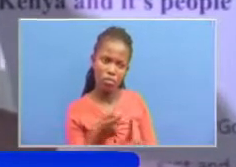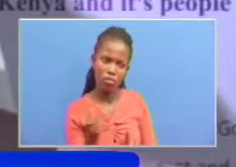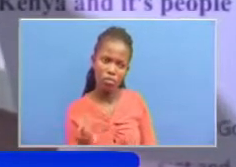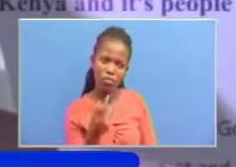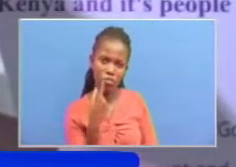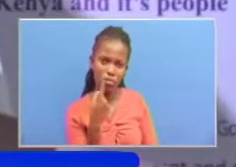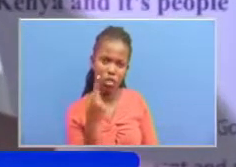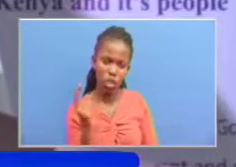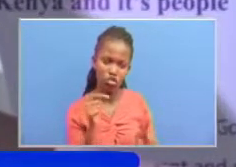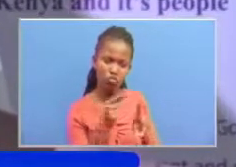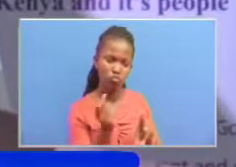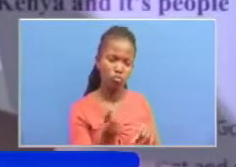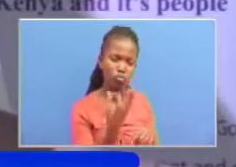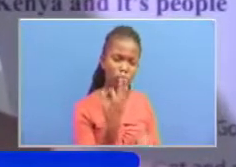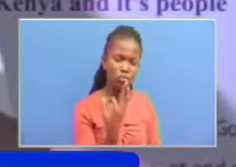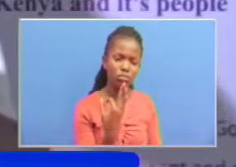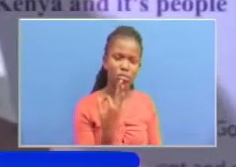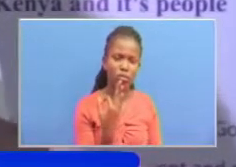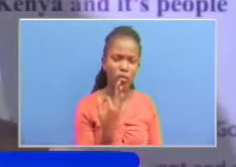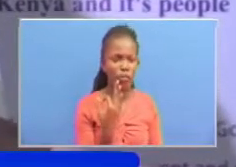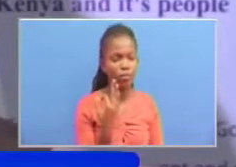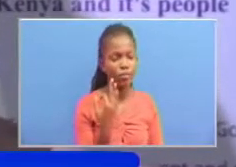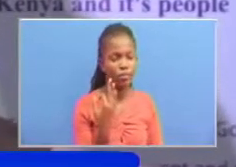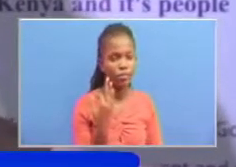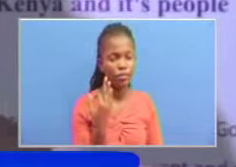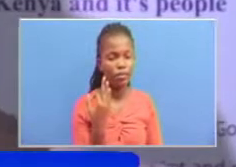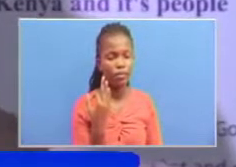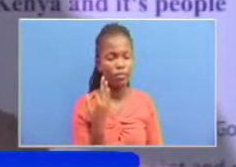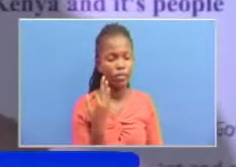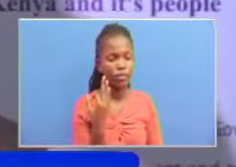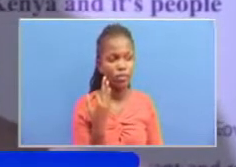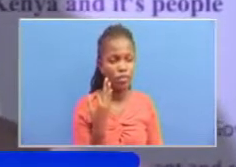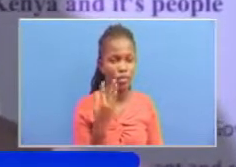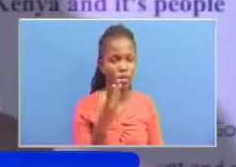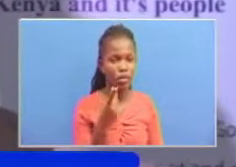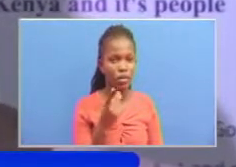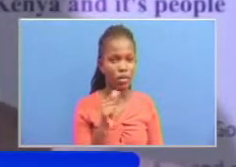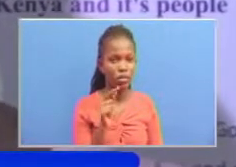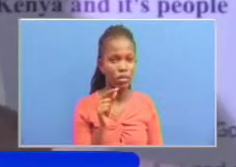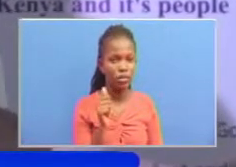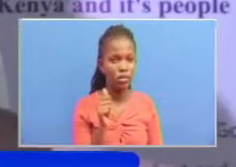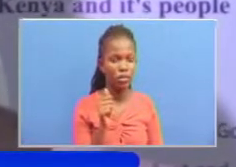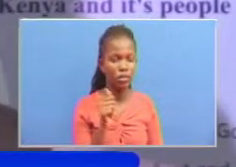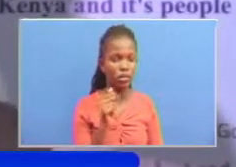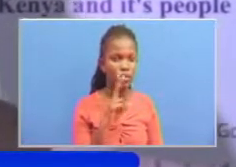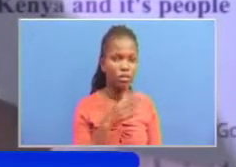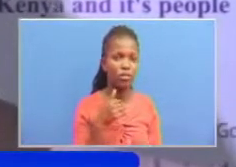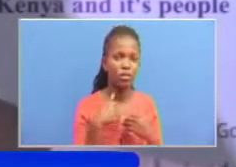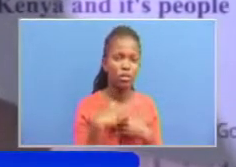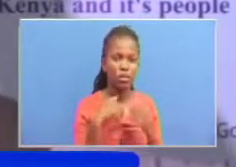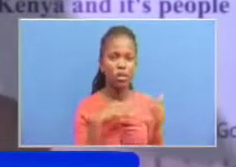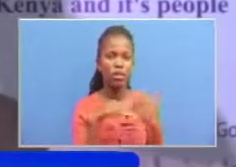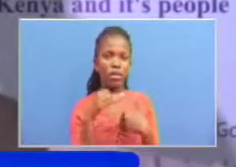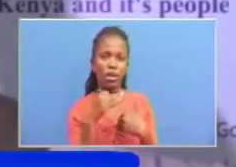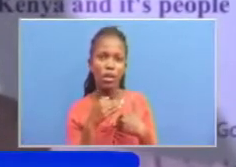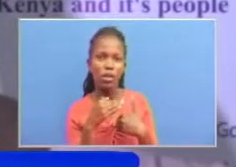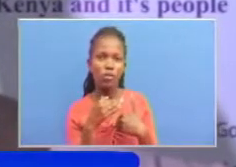mwezi wa tatu wa hii mwaka kulingana na ile data tulipata kwa Communication Authority of Kenya umeongezeka kwa